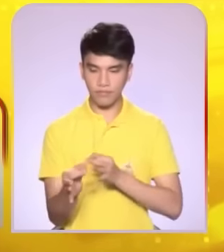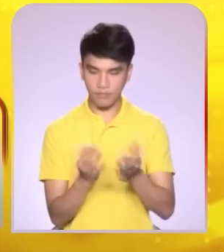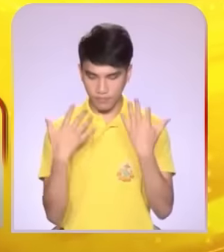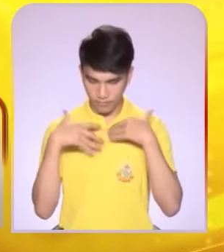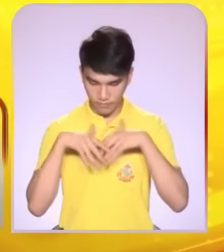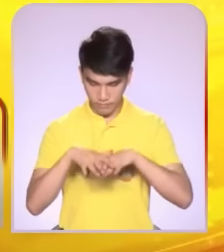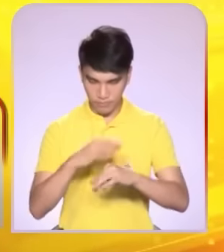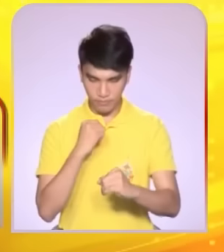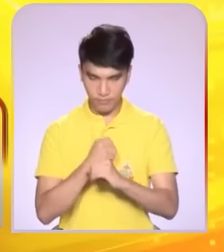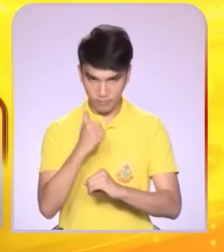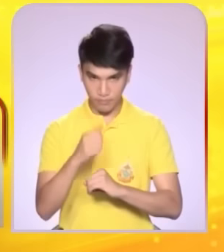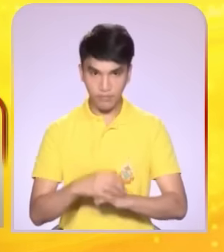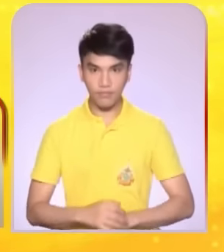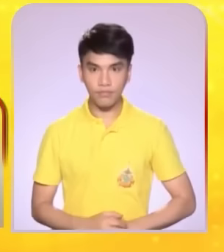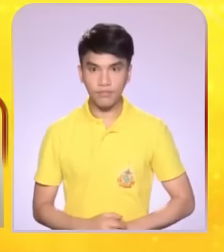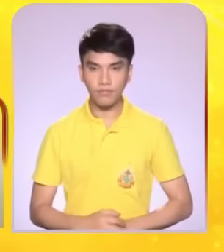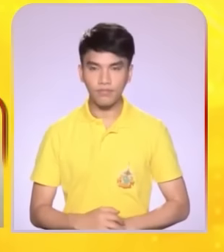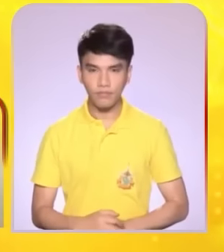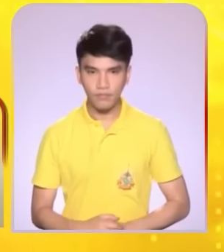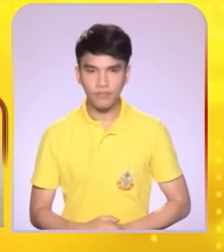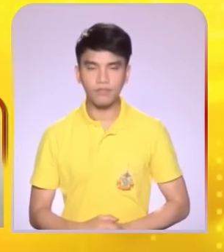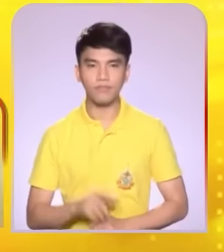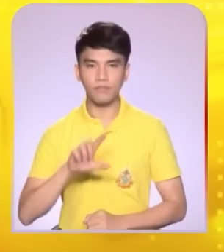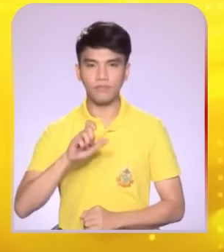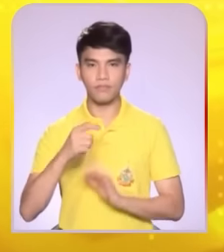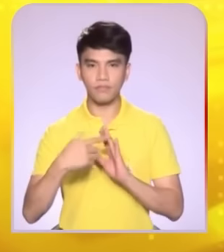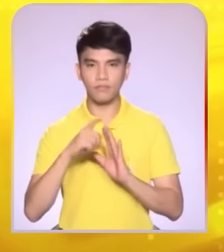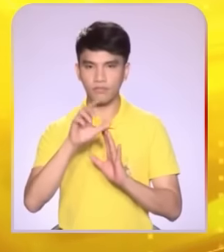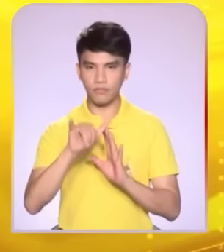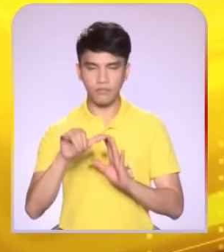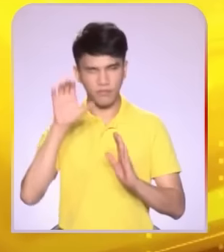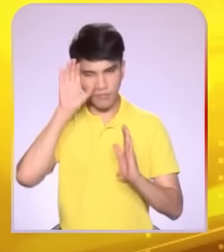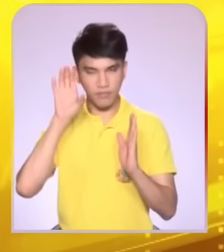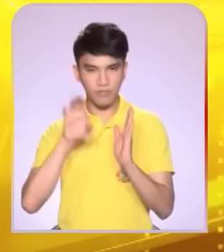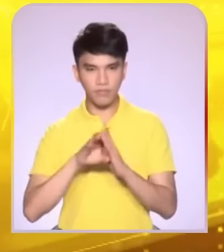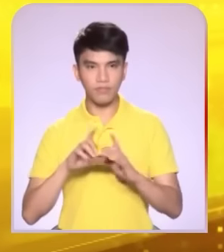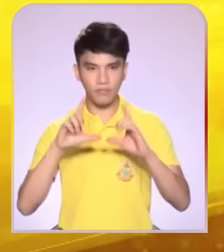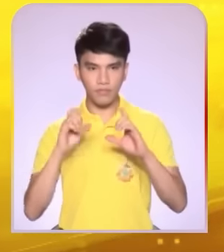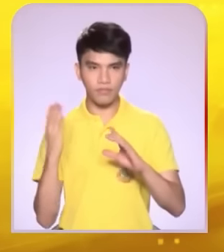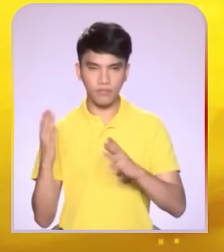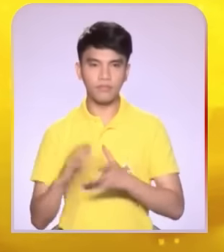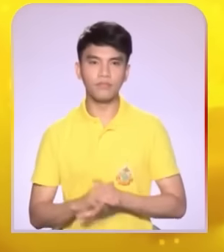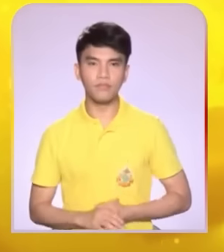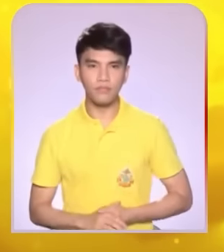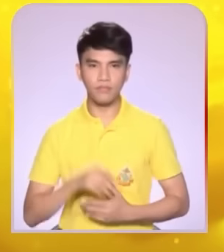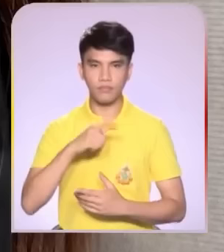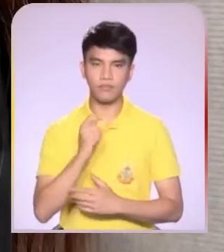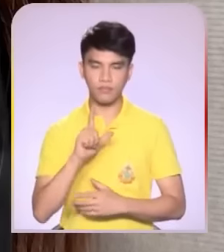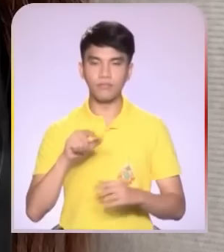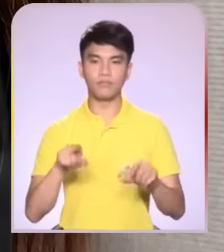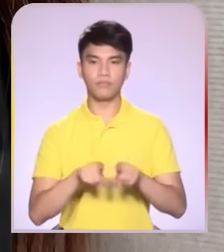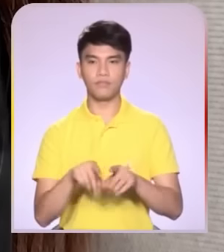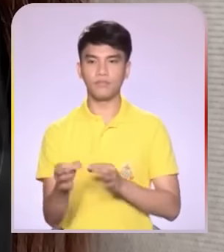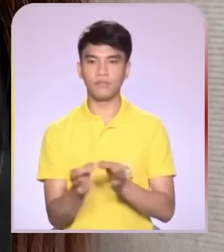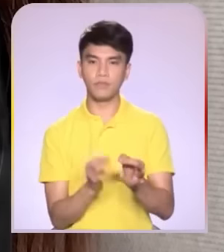วมมือกับเจ้าหน้าที่ส่วนอีกคนนึงนะคะก็คือคุณลิเดียนะคะที่มีการโพสต์ภาพคู่กับนี่คุณบอสพอลเหมือนกันนะคะ